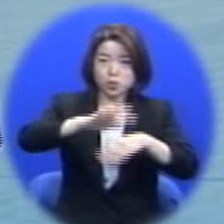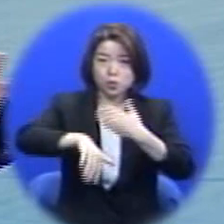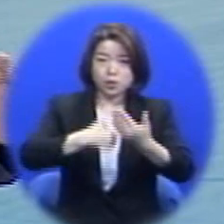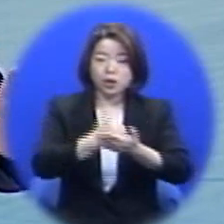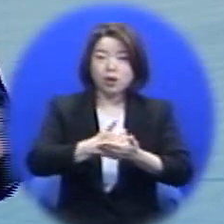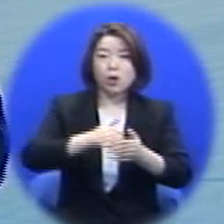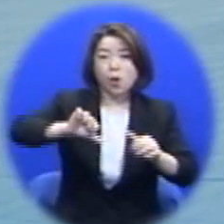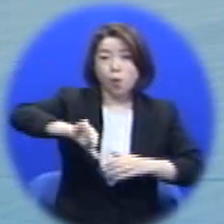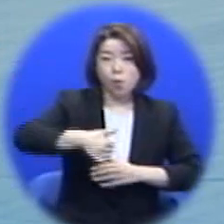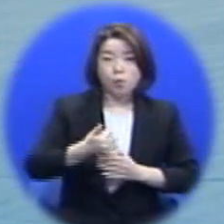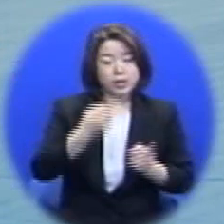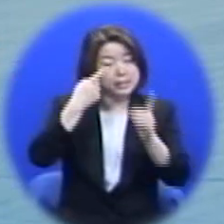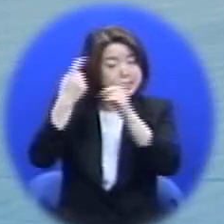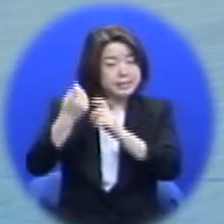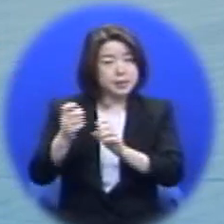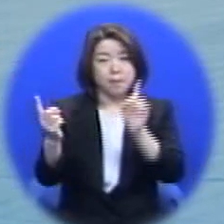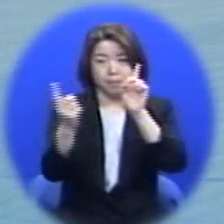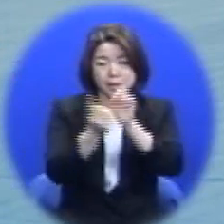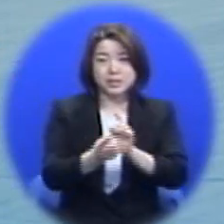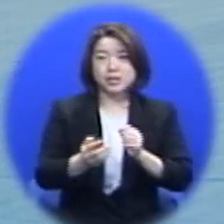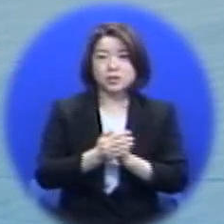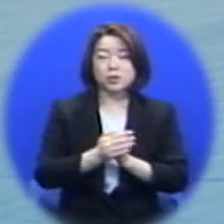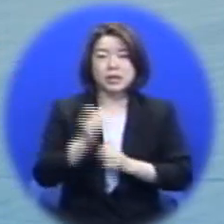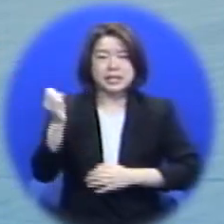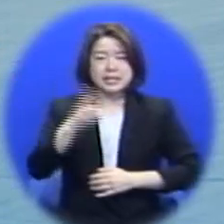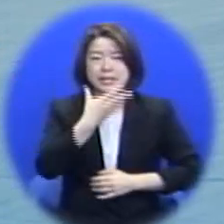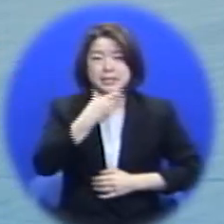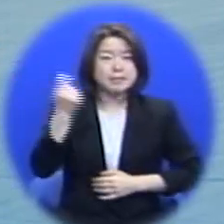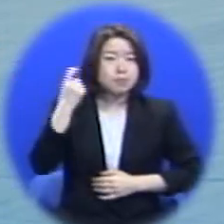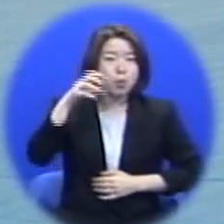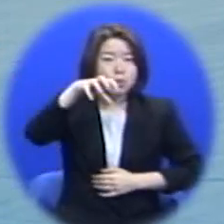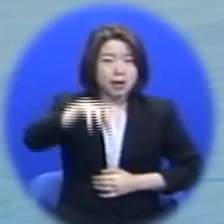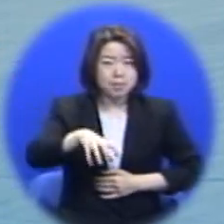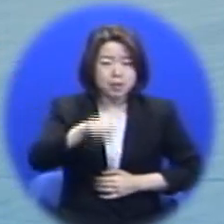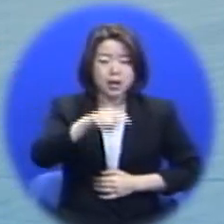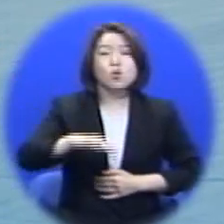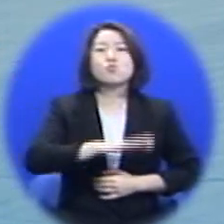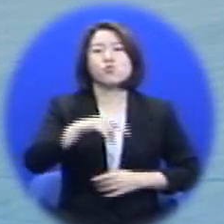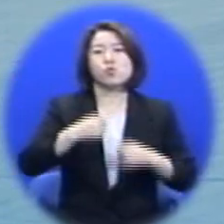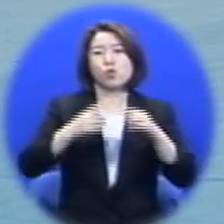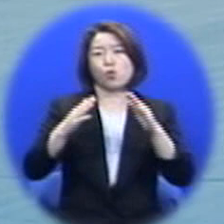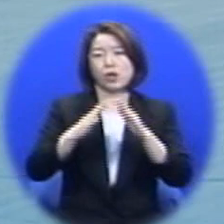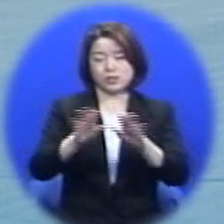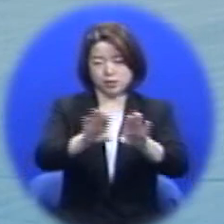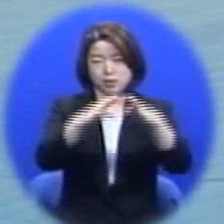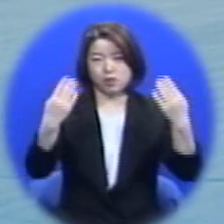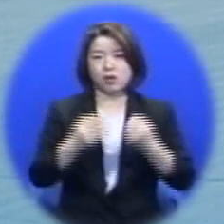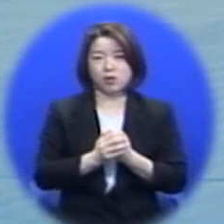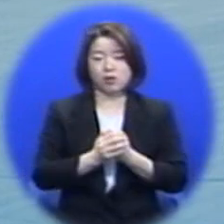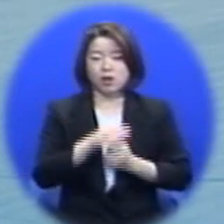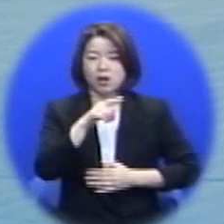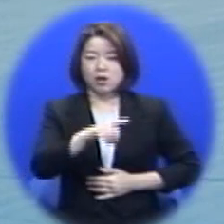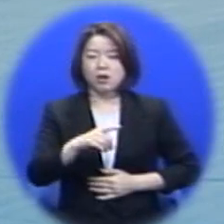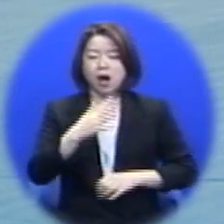또 여기서 열립니다. 저는 그 집회를 위한 하나님께서 도전을 주신 거라고